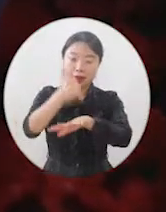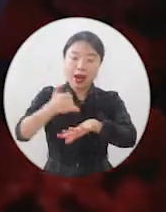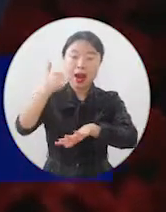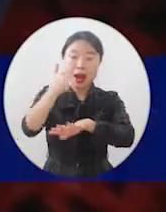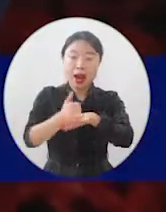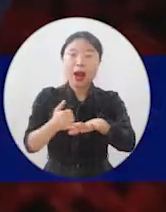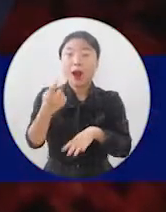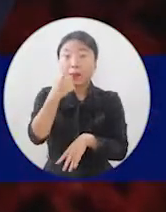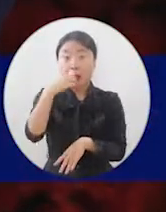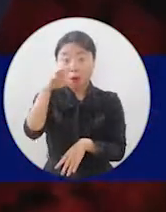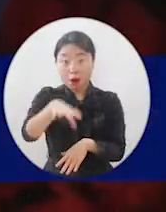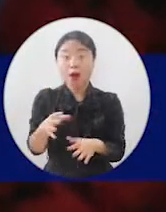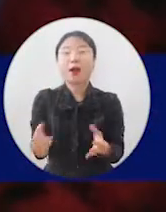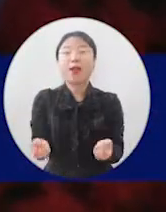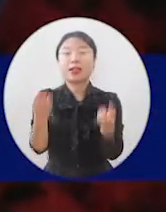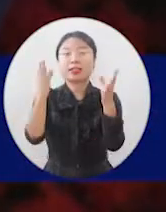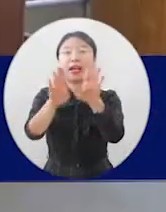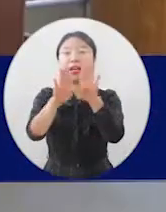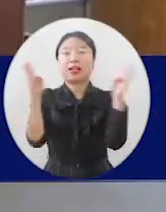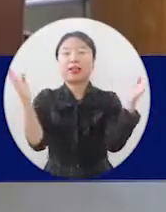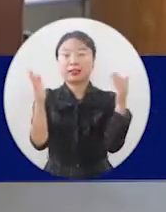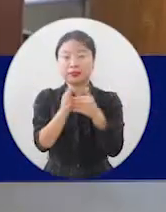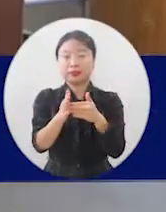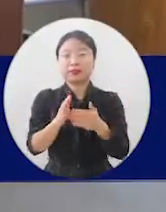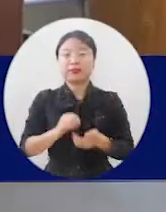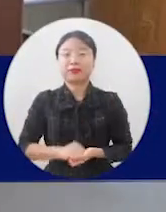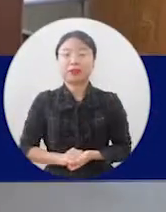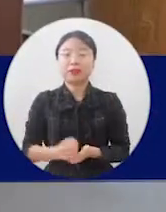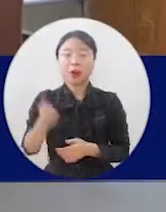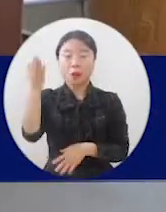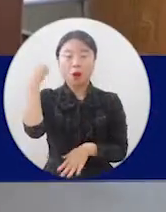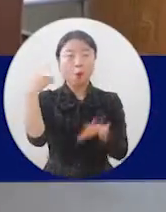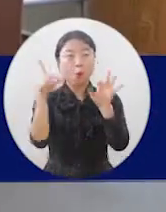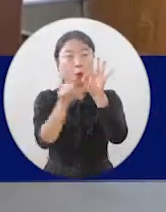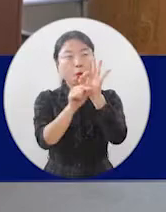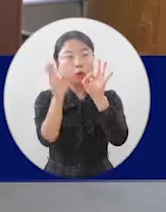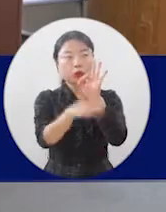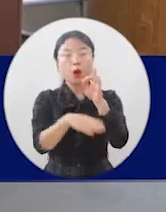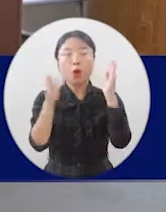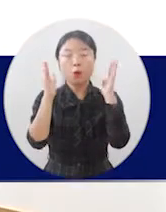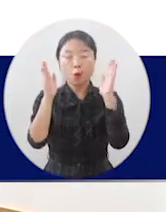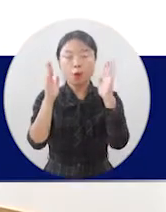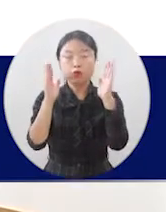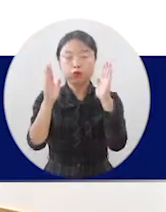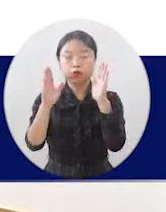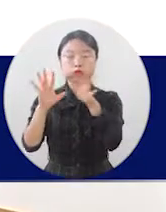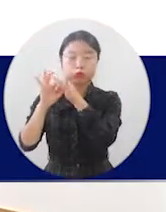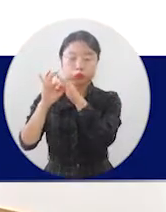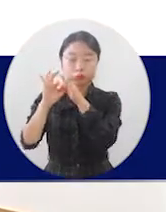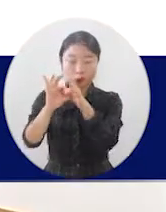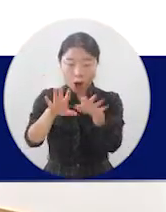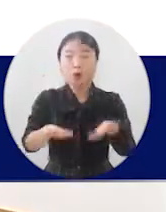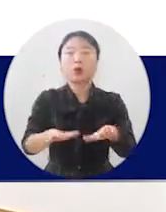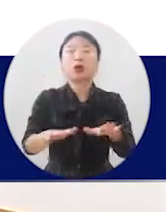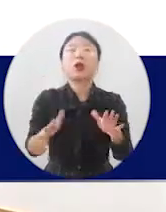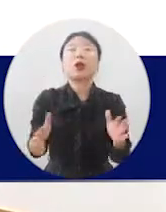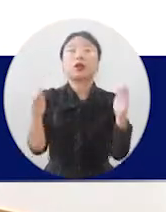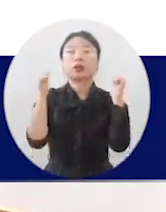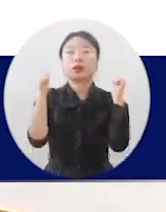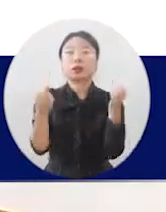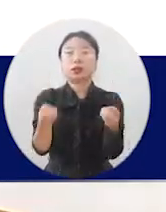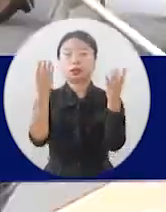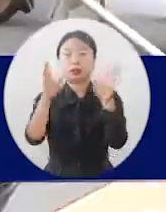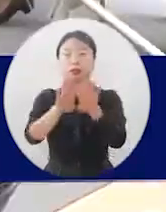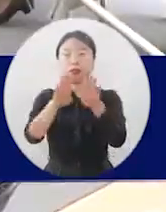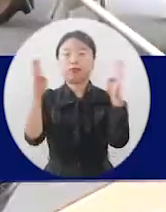의왕시민정원사 교육은 정원문화 확산을 위해 지난 5월부터 시작된 것으로 교육생들은 식물관리와 정원조성 등